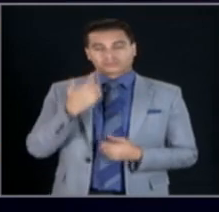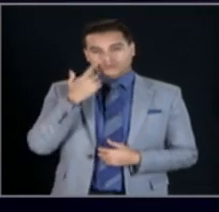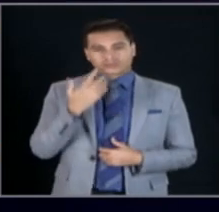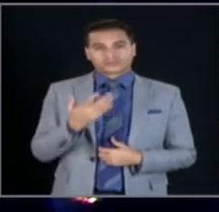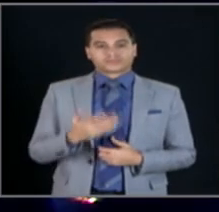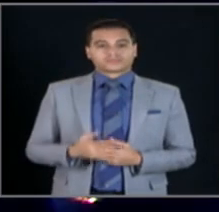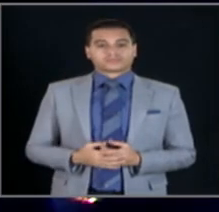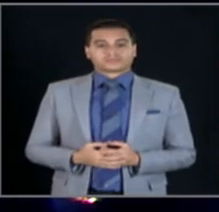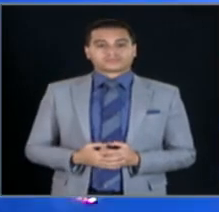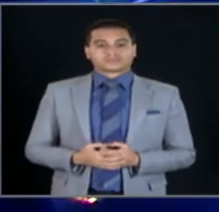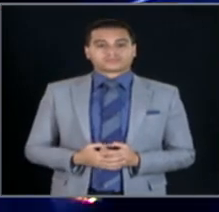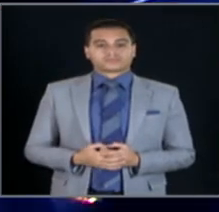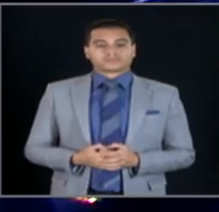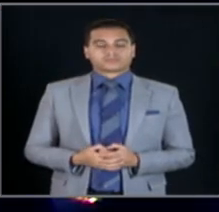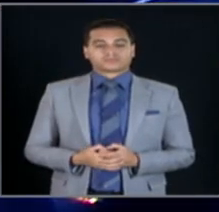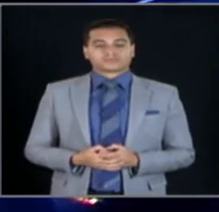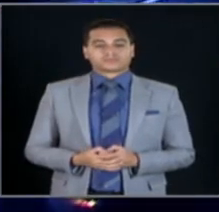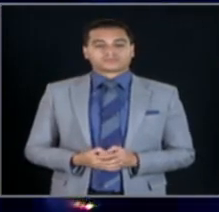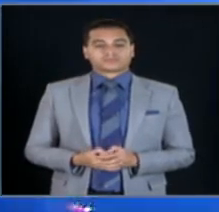ذهنيه والسؤال هو